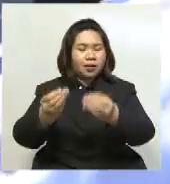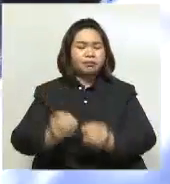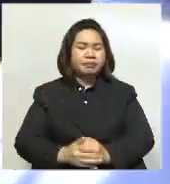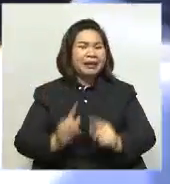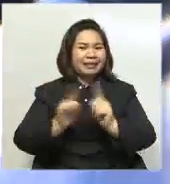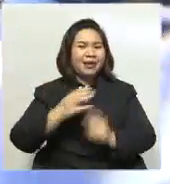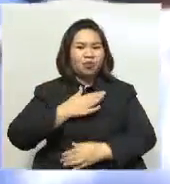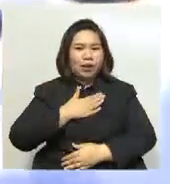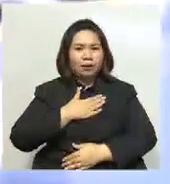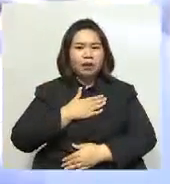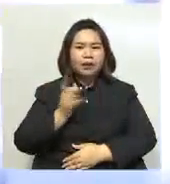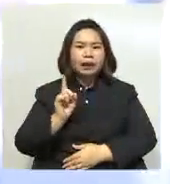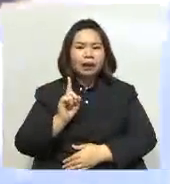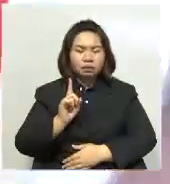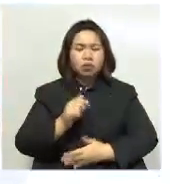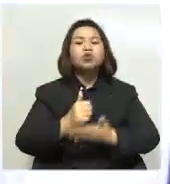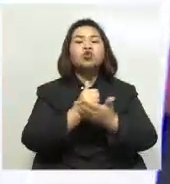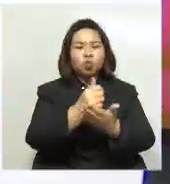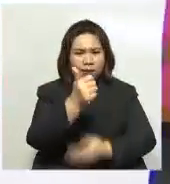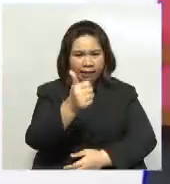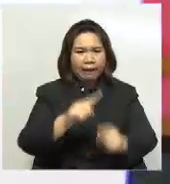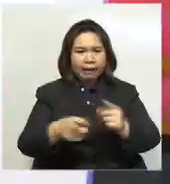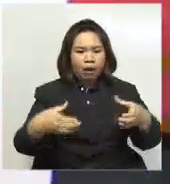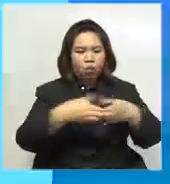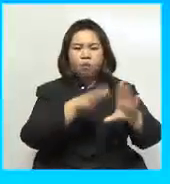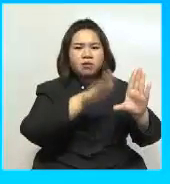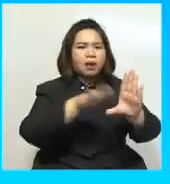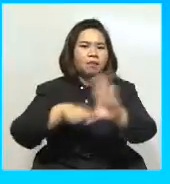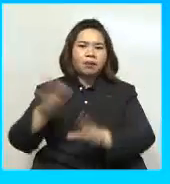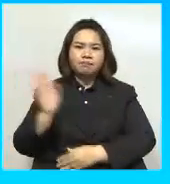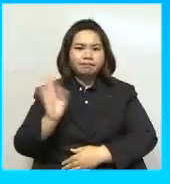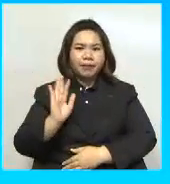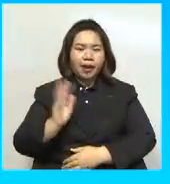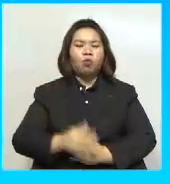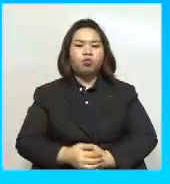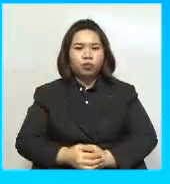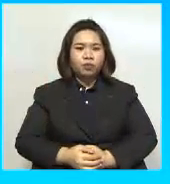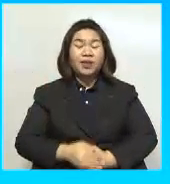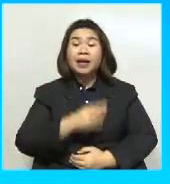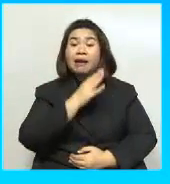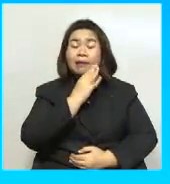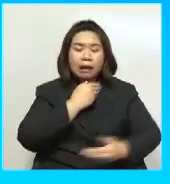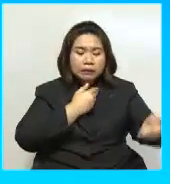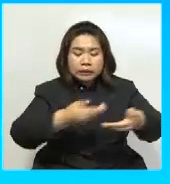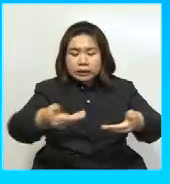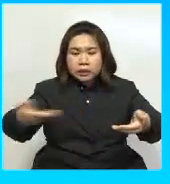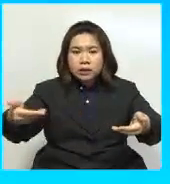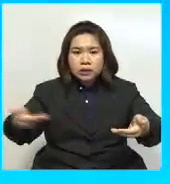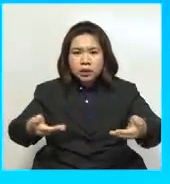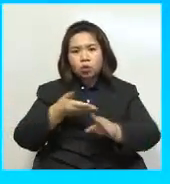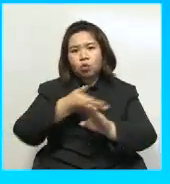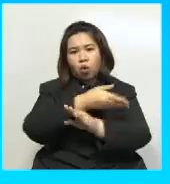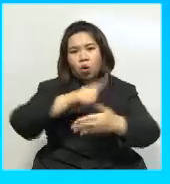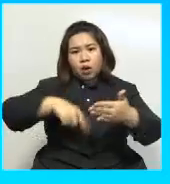องเนี่ยท่านบอกว่าพร้อมที่จะช่วยงานแต่ไม่ขอสังกัดพรรคการเมืองนะคะส่วนการเชิญพรรคการเมืองมาพูดคุยเพื่อเตรียมตัวสำหรับ